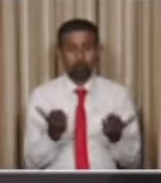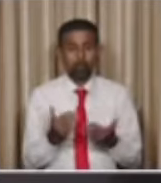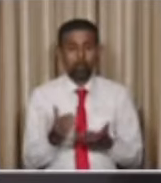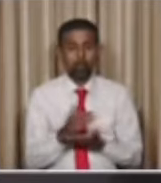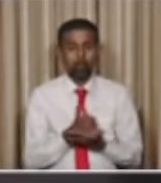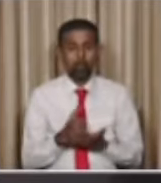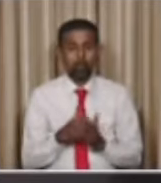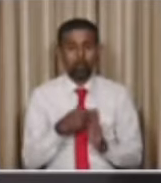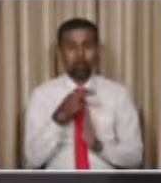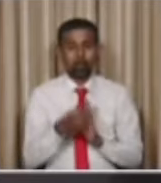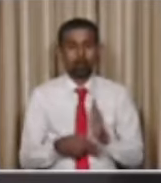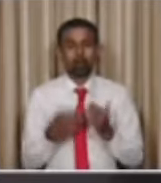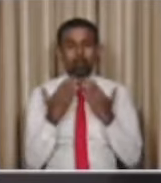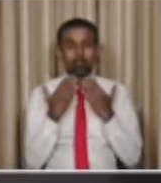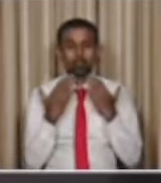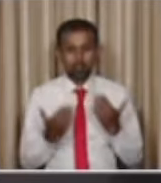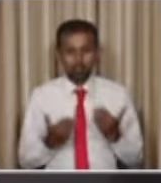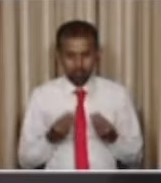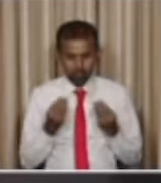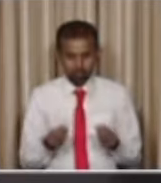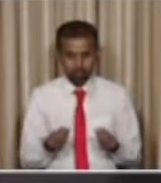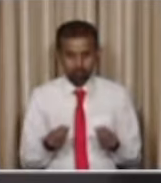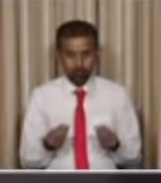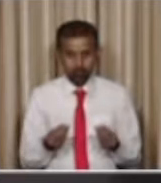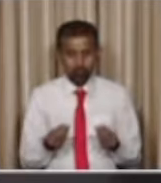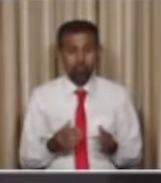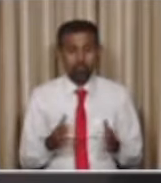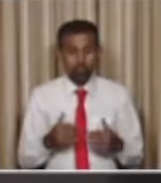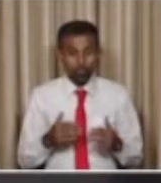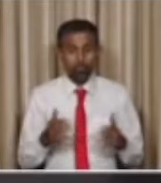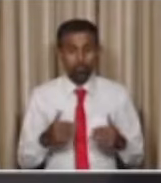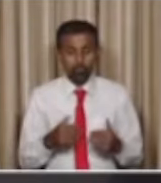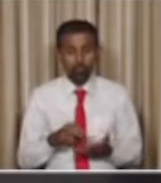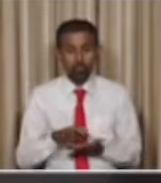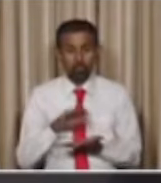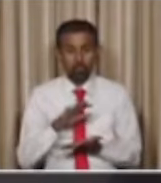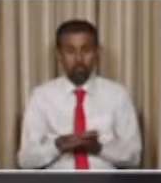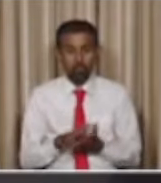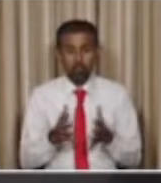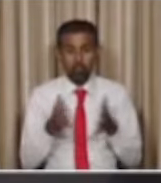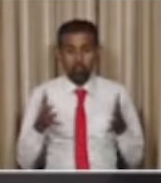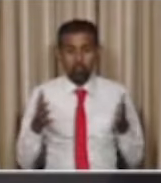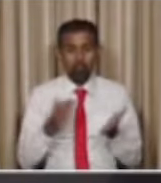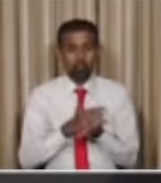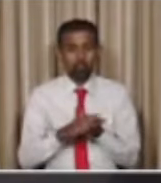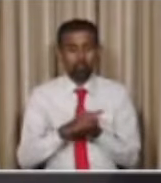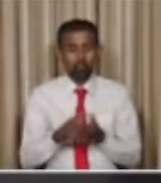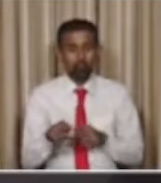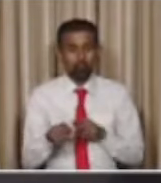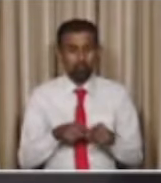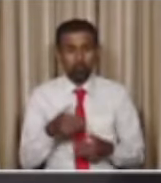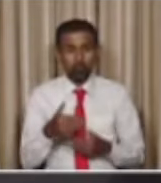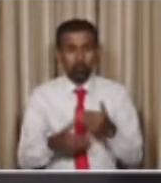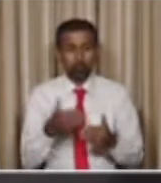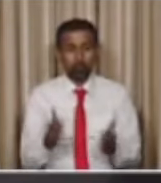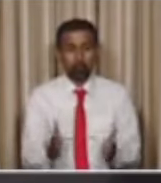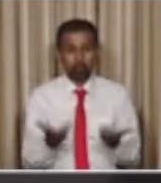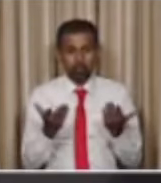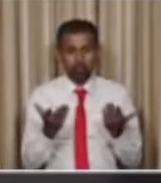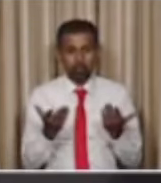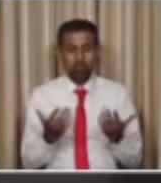සැමටත් ජාතියේ කෘතඥතාවය පළ කිරීමටත් ඒ තවරදුරටත් ස්ථාවර හා පුළුල් සේවාවක් ලෙස පවත්වාගෙන